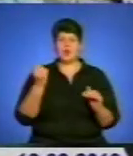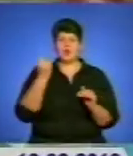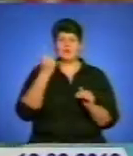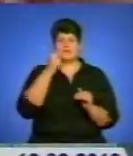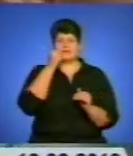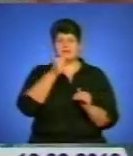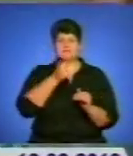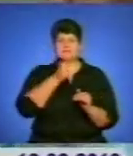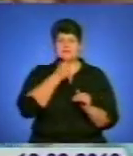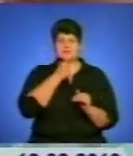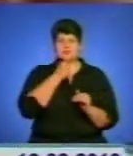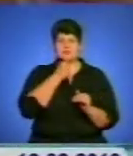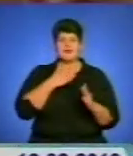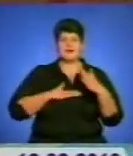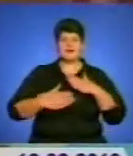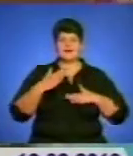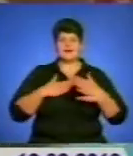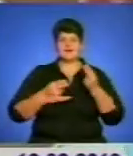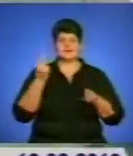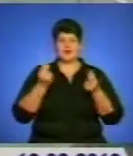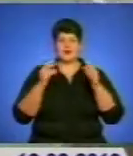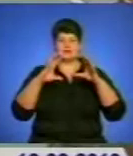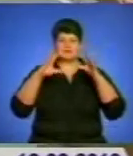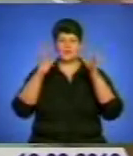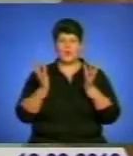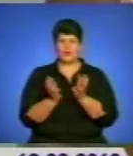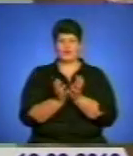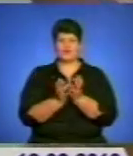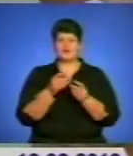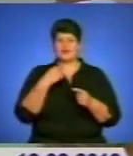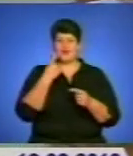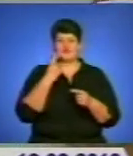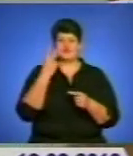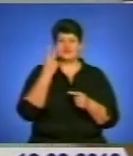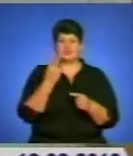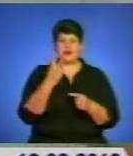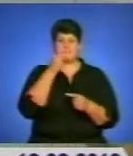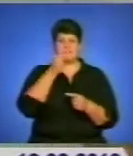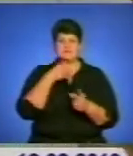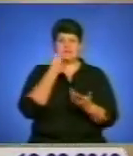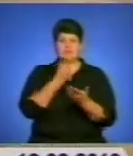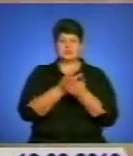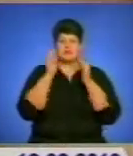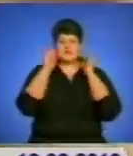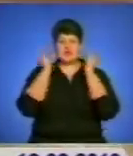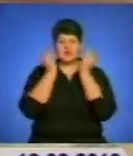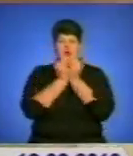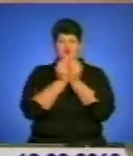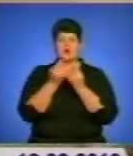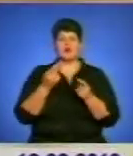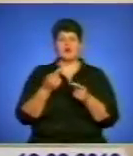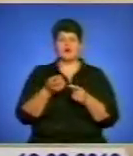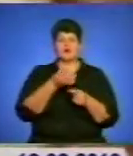11-місячний Дмитрик сьогодні радісно грається з кулькою і не скаже, що він 2 місяці пролежав у реанімації. Хлопчик народився недоношеним